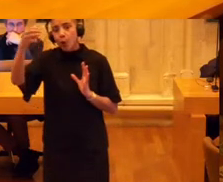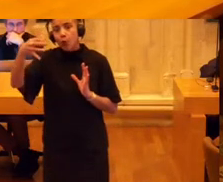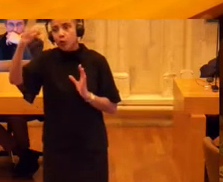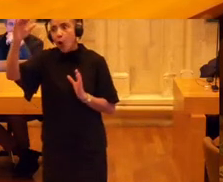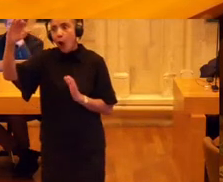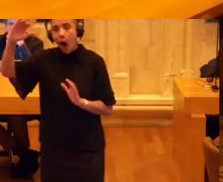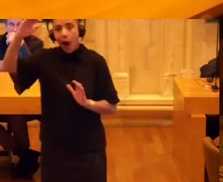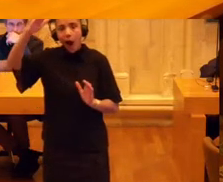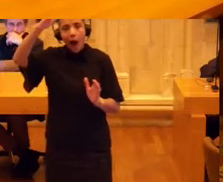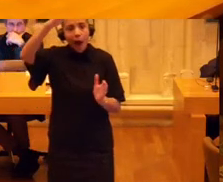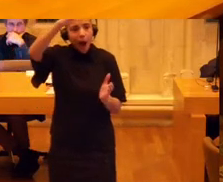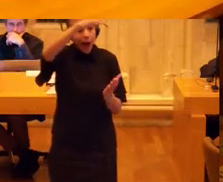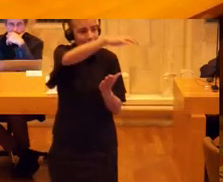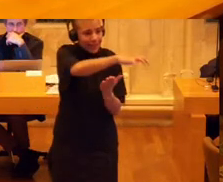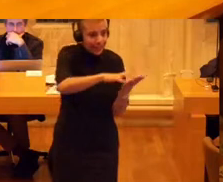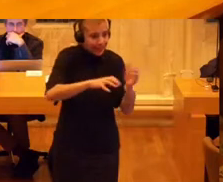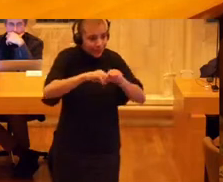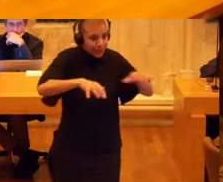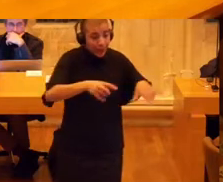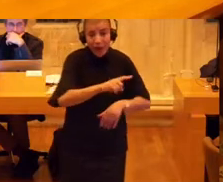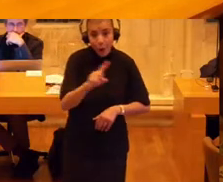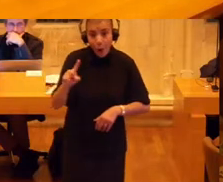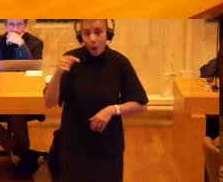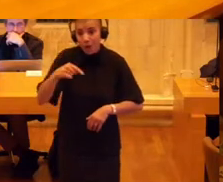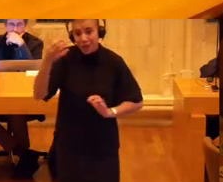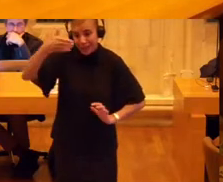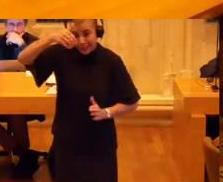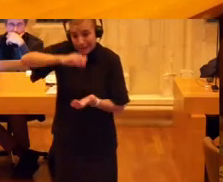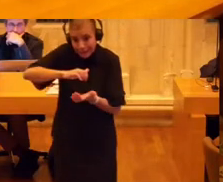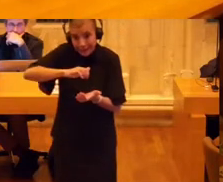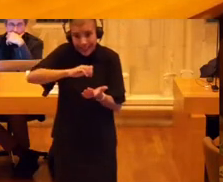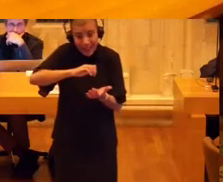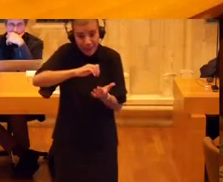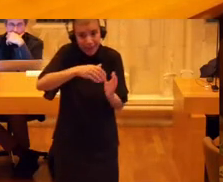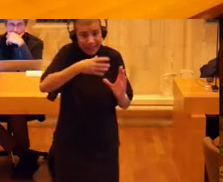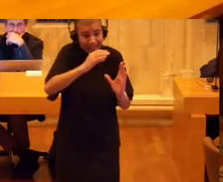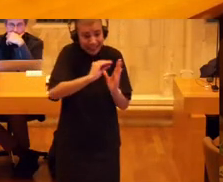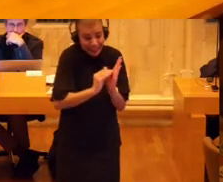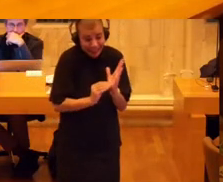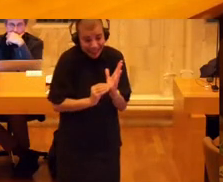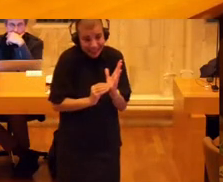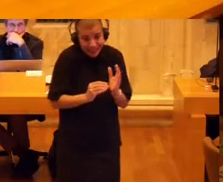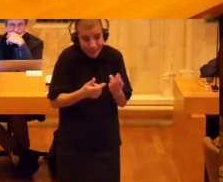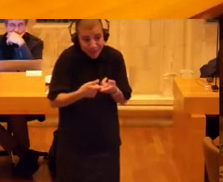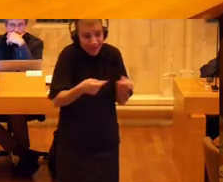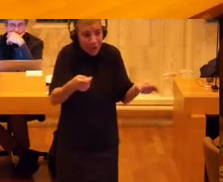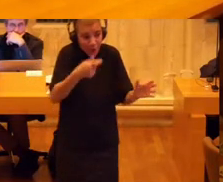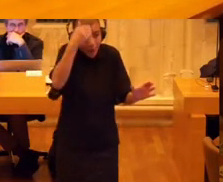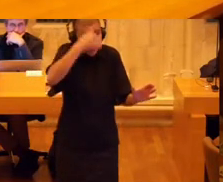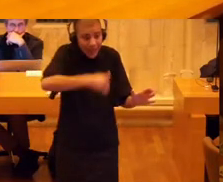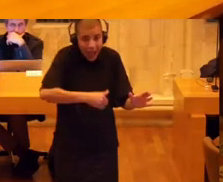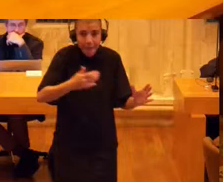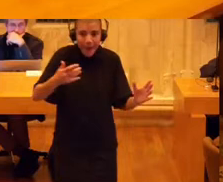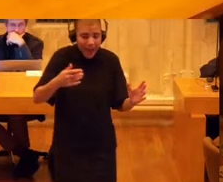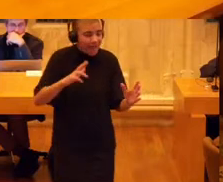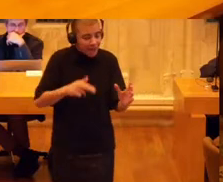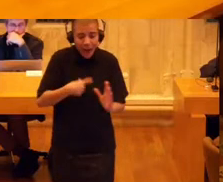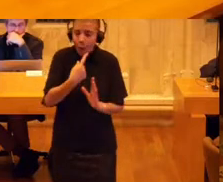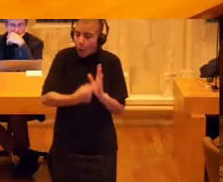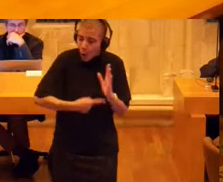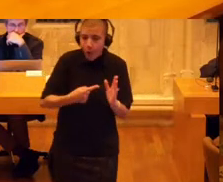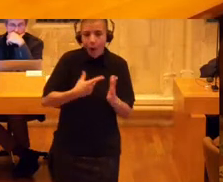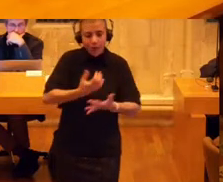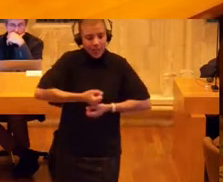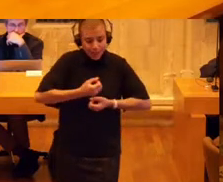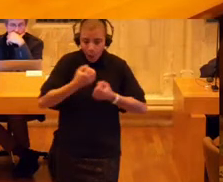dire. Mais on y reviendra, ne vous inquiétez pas. Pour le tympan, je voudrais dire une chose, parce que je suis très attaché